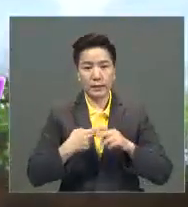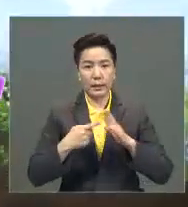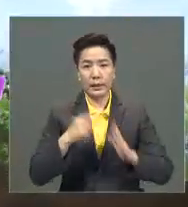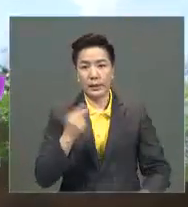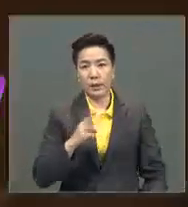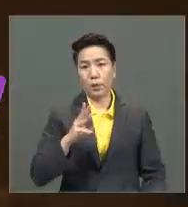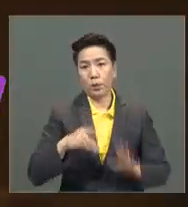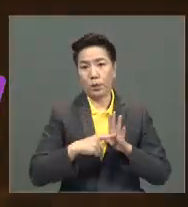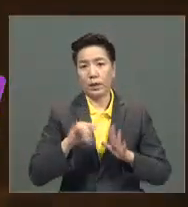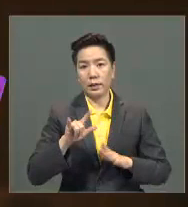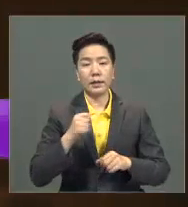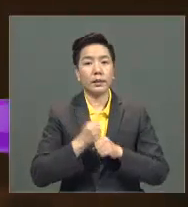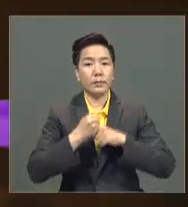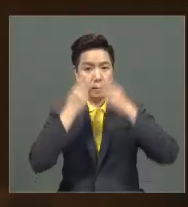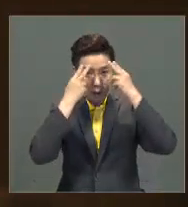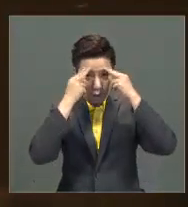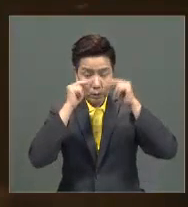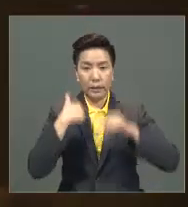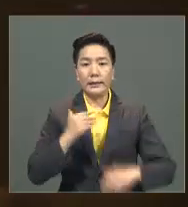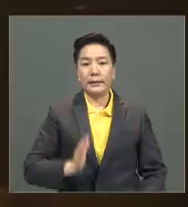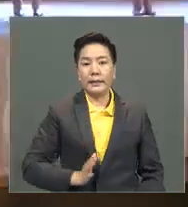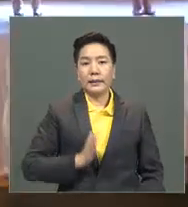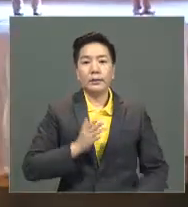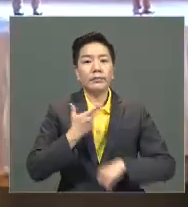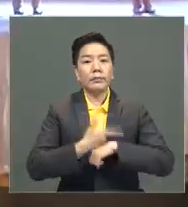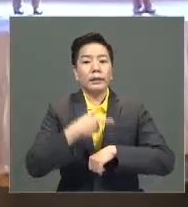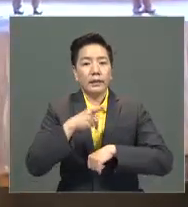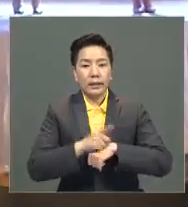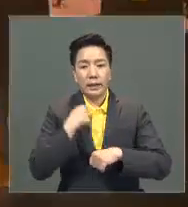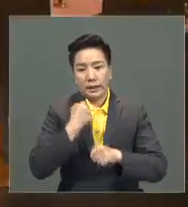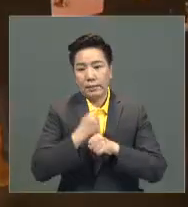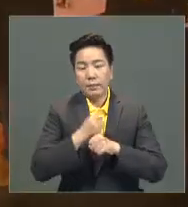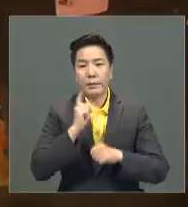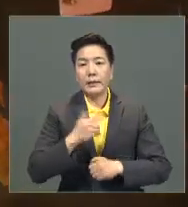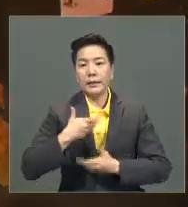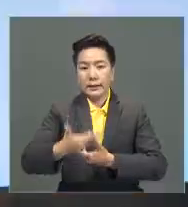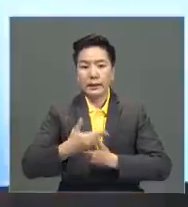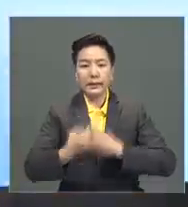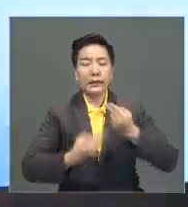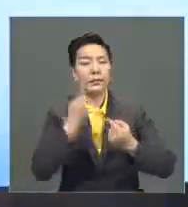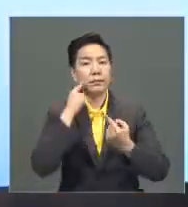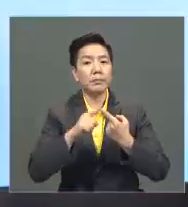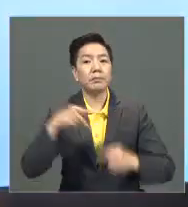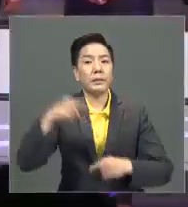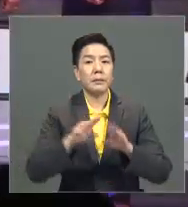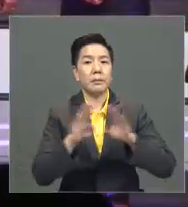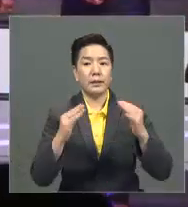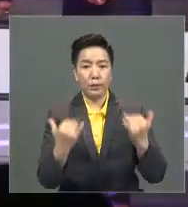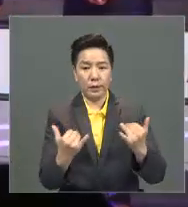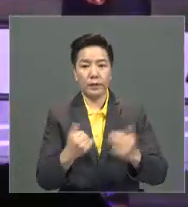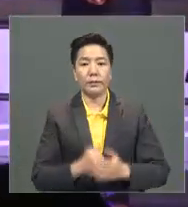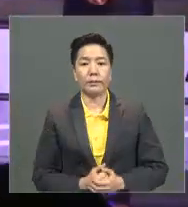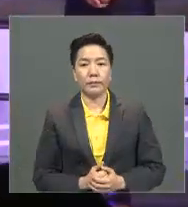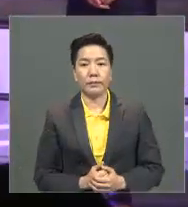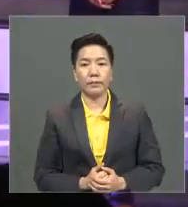พันลบรัฐมนตรีประจำสำนักนายกรัฐมนตรีให้เกียรติมาเป็นประธานแล้วก็ร่วมเป็นแขกรับเชิญพิเศษในการเปิดตัวรายการด้วยนะ